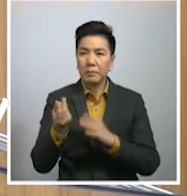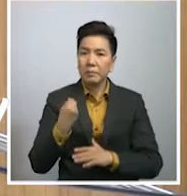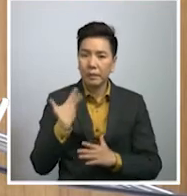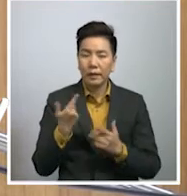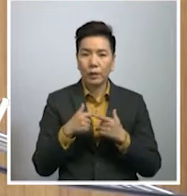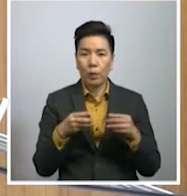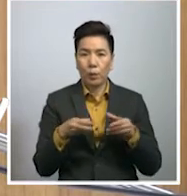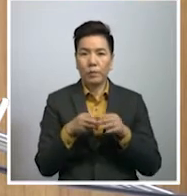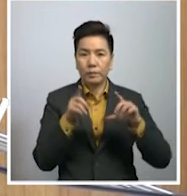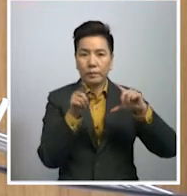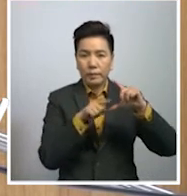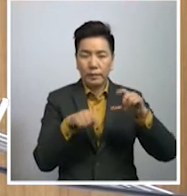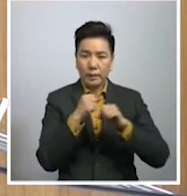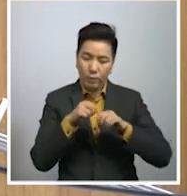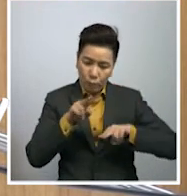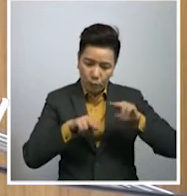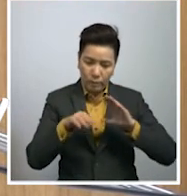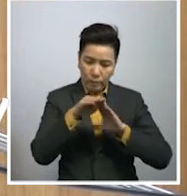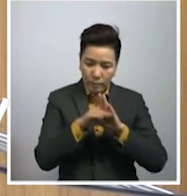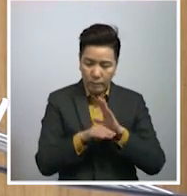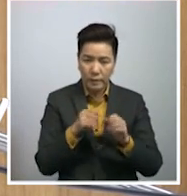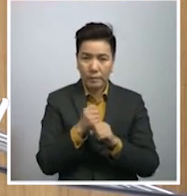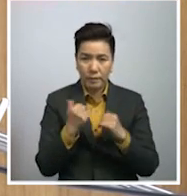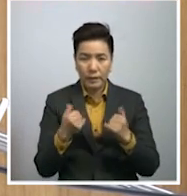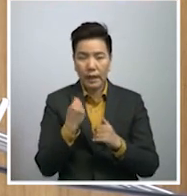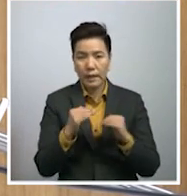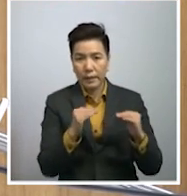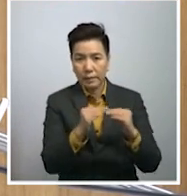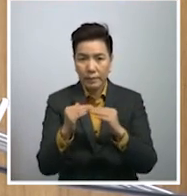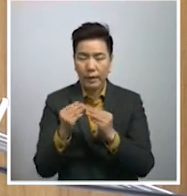กพรรคก้าวไกลจะขอเดินหน้าตรวจสอบทุกกระบวนการที่มีอยู่เพื่อให้ความเป็น